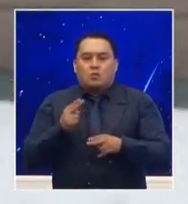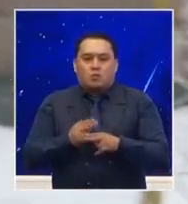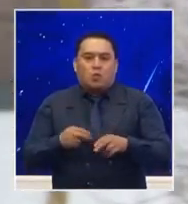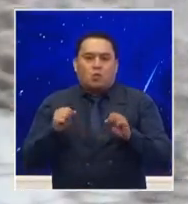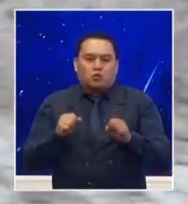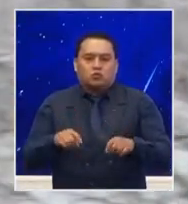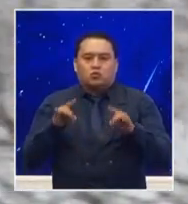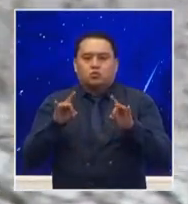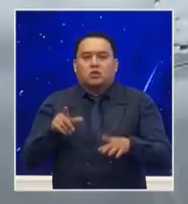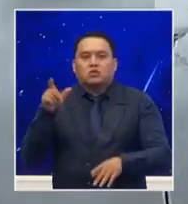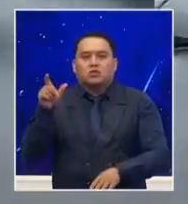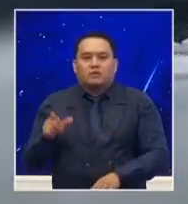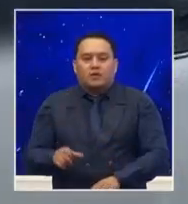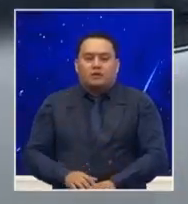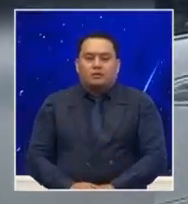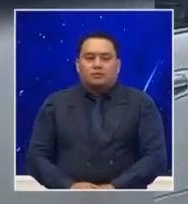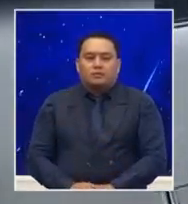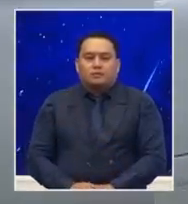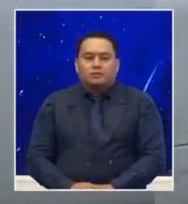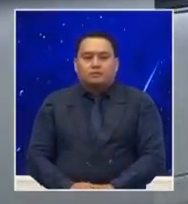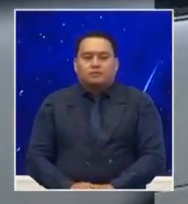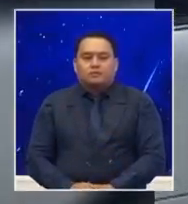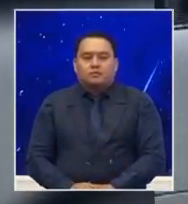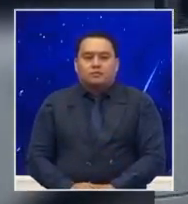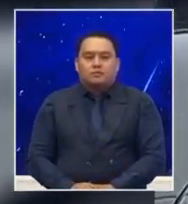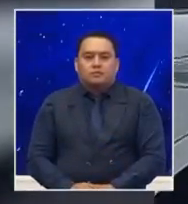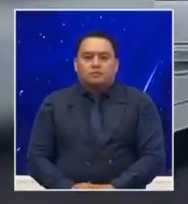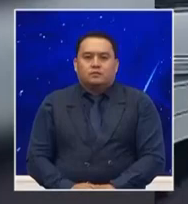оказаться случайный прохожий.